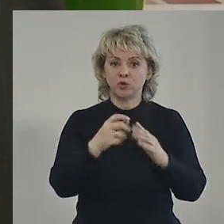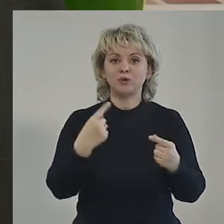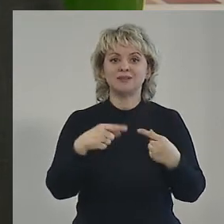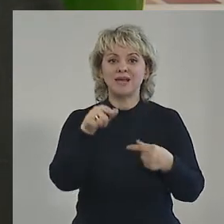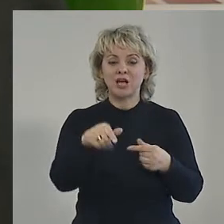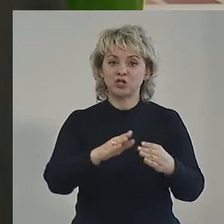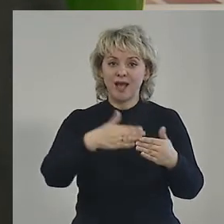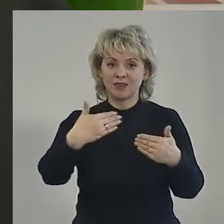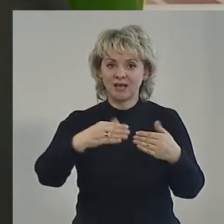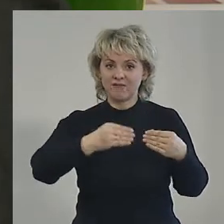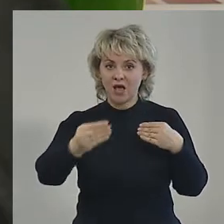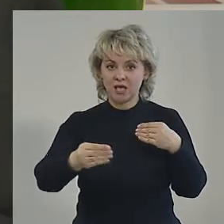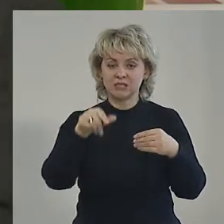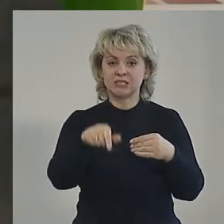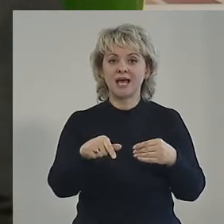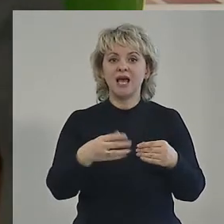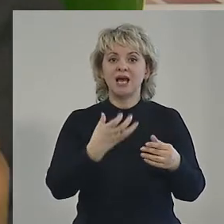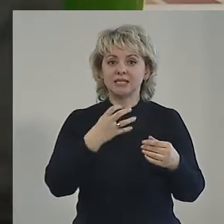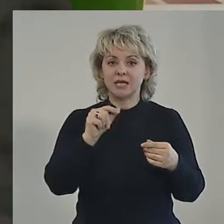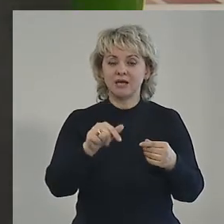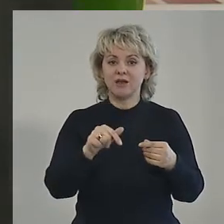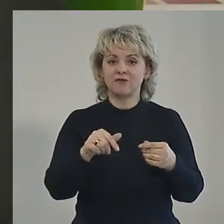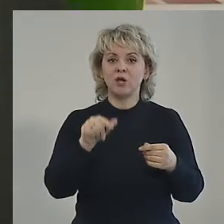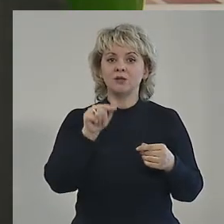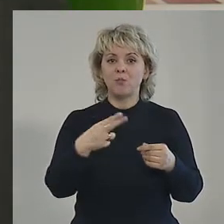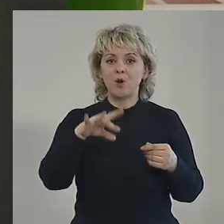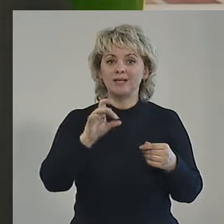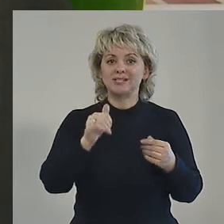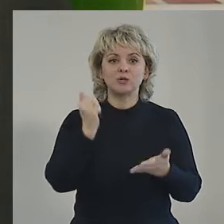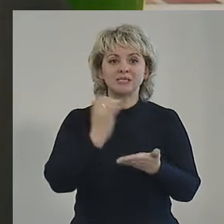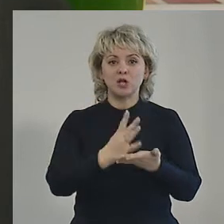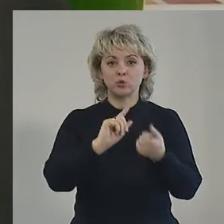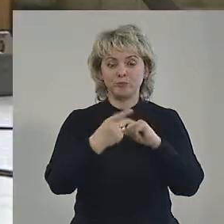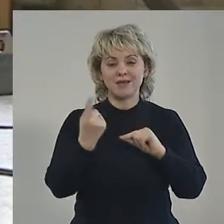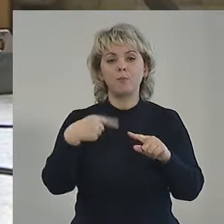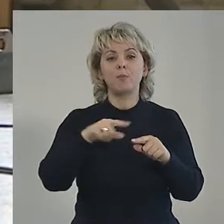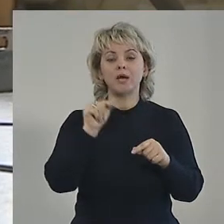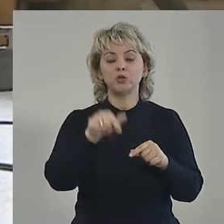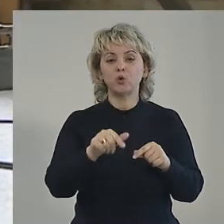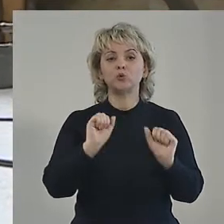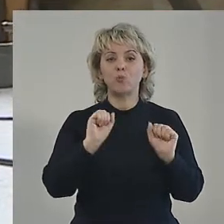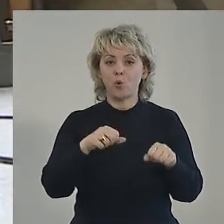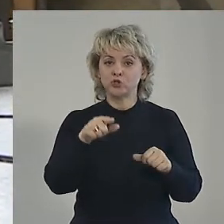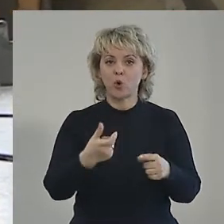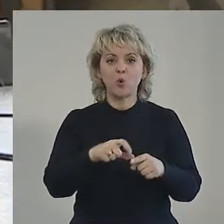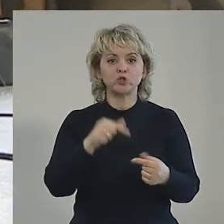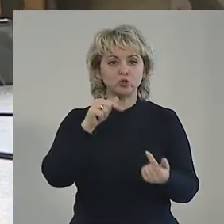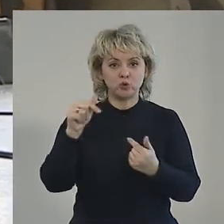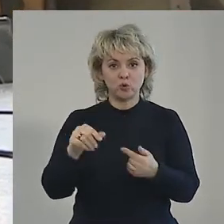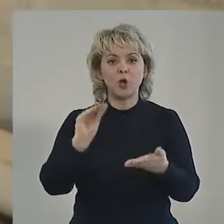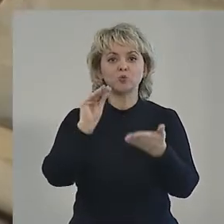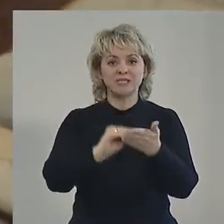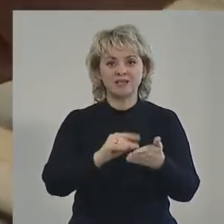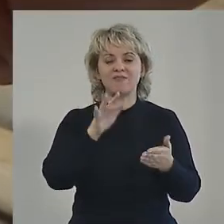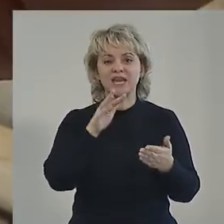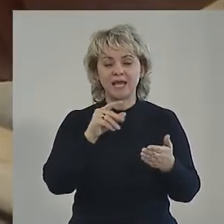даже двери открываются, разогрев этого полистирола сразу меняет. Поэтому тут можно очень четко